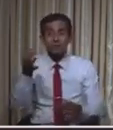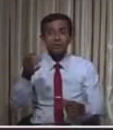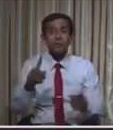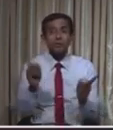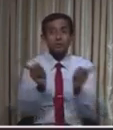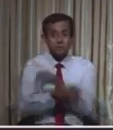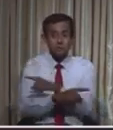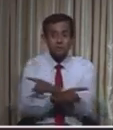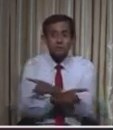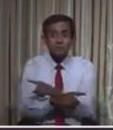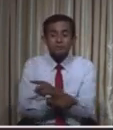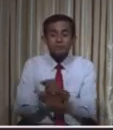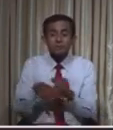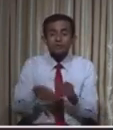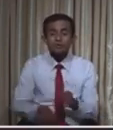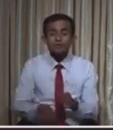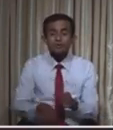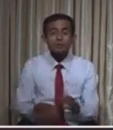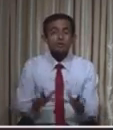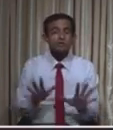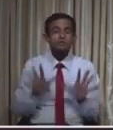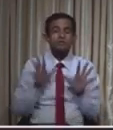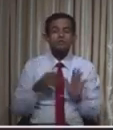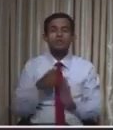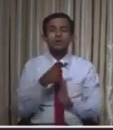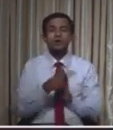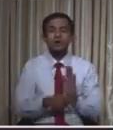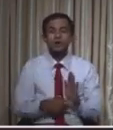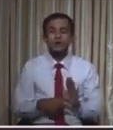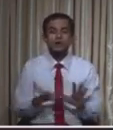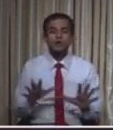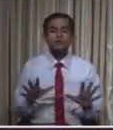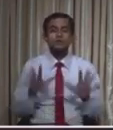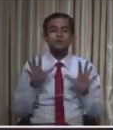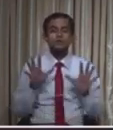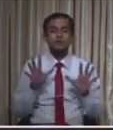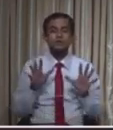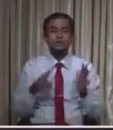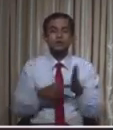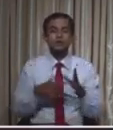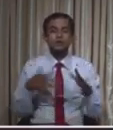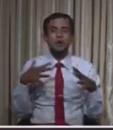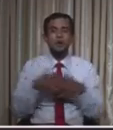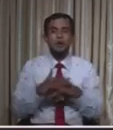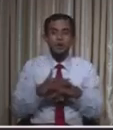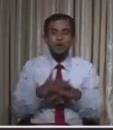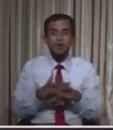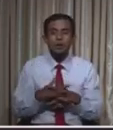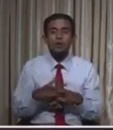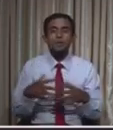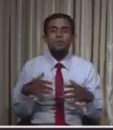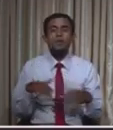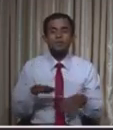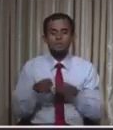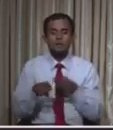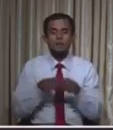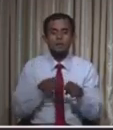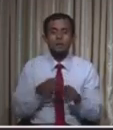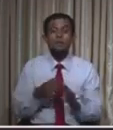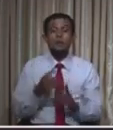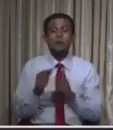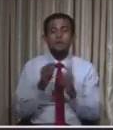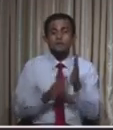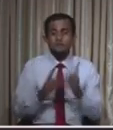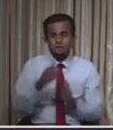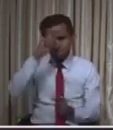පැමිණිලිකාරයෝ වෙනවා. මේක පුදුම රටක් වාගේම පුදුම නීතිය පසිඳලන තත්ත්වයක් බවට පත් වෙනවා. ගරු මූලාසනයේ